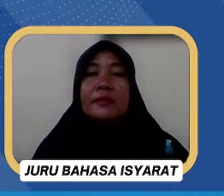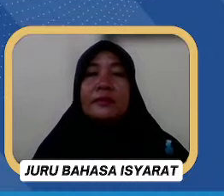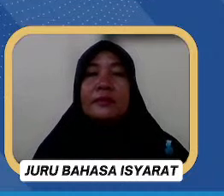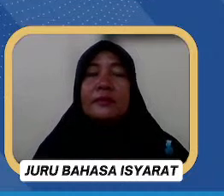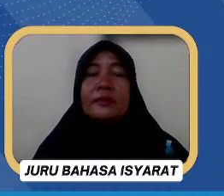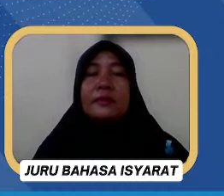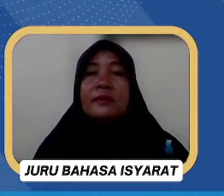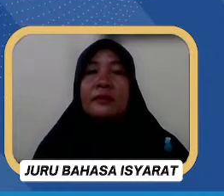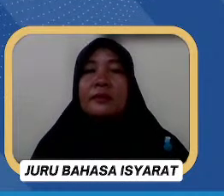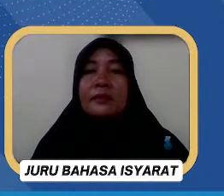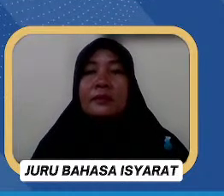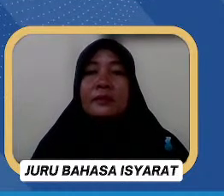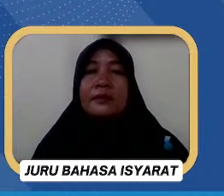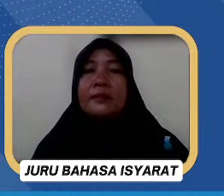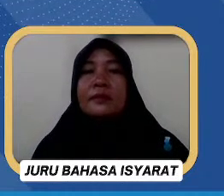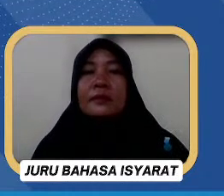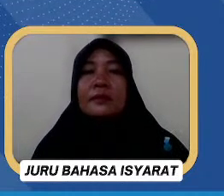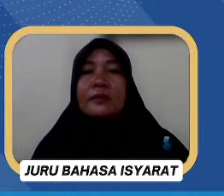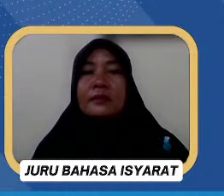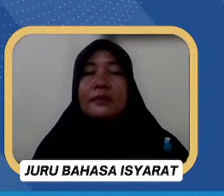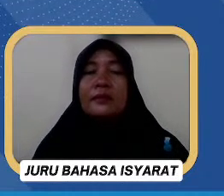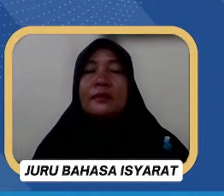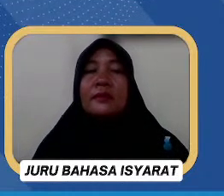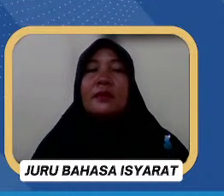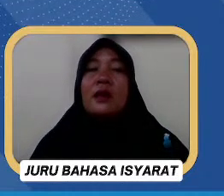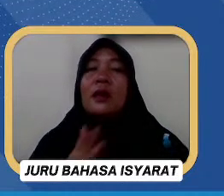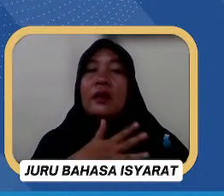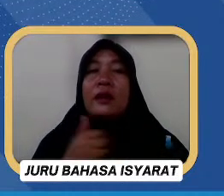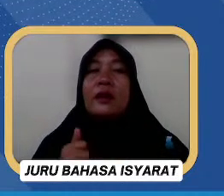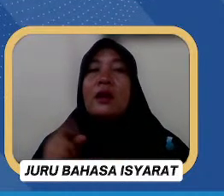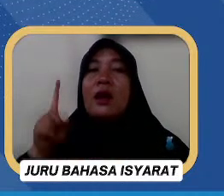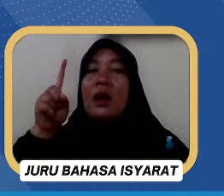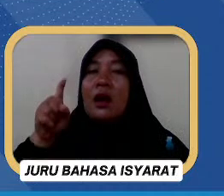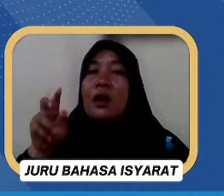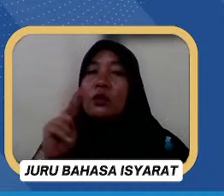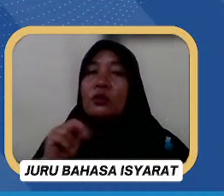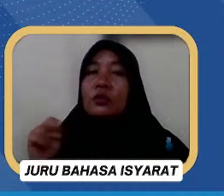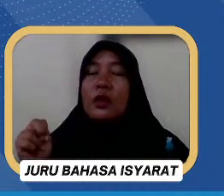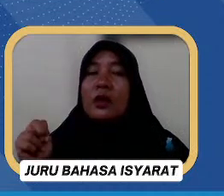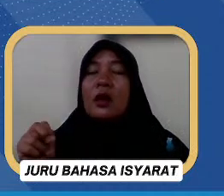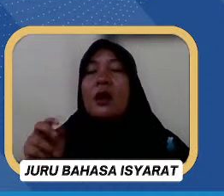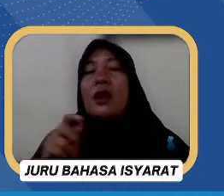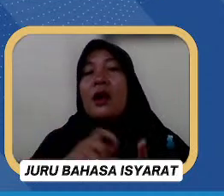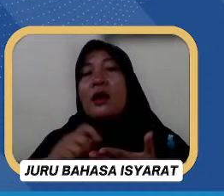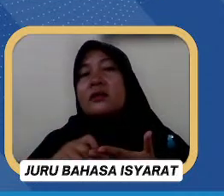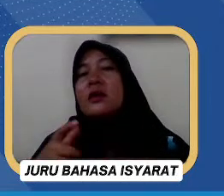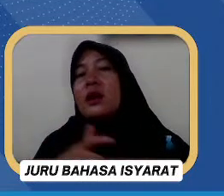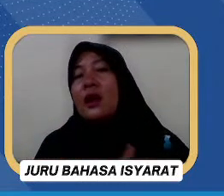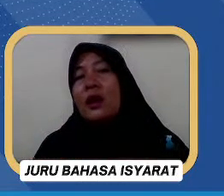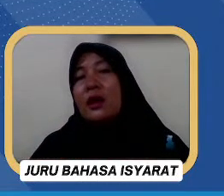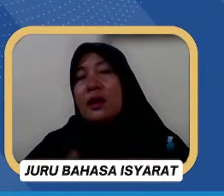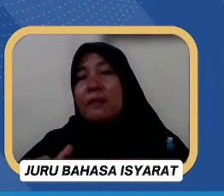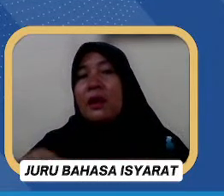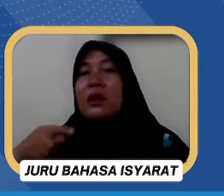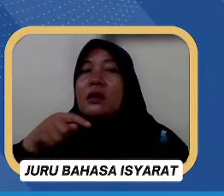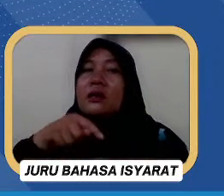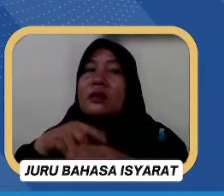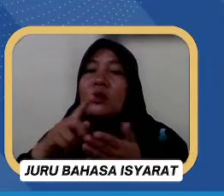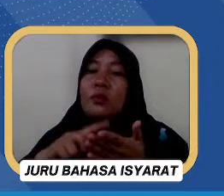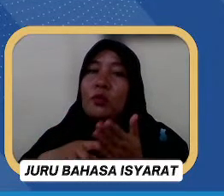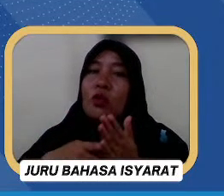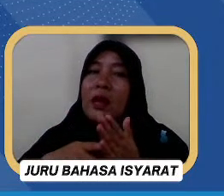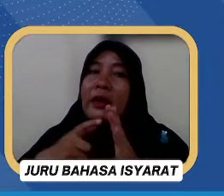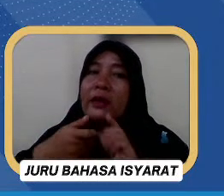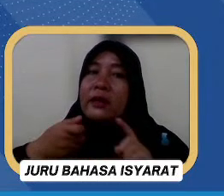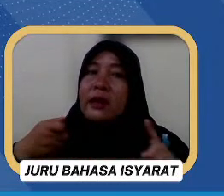agama ini dimulai dari sejak dini, mudah-mudahan ketakutan, kekhawatiran itu tidak akan terjadi.